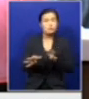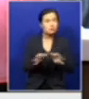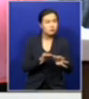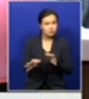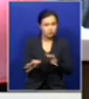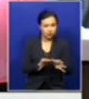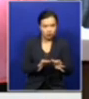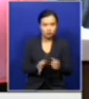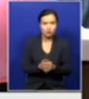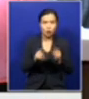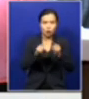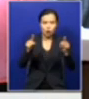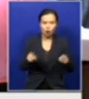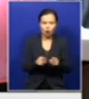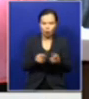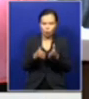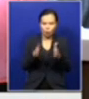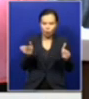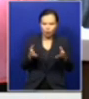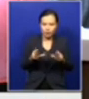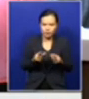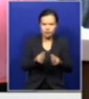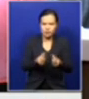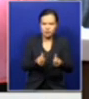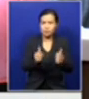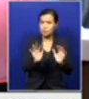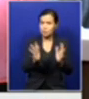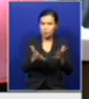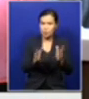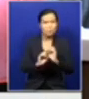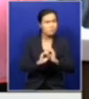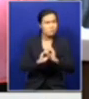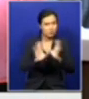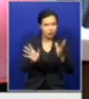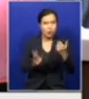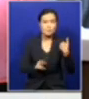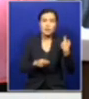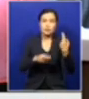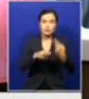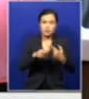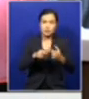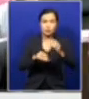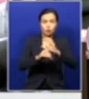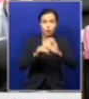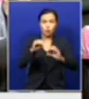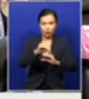ค่กรอบกว้างๆค่ะไม่ได้อธิบายรายละเอียดที่ชัดเจนมีแค่ชื่อโครงการค่ะ